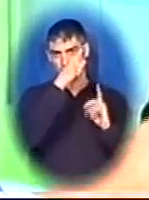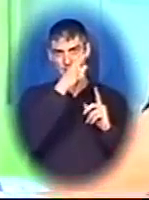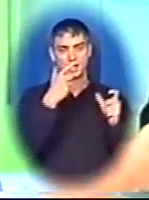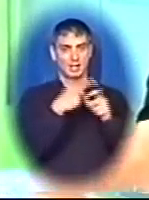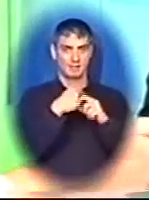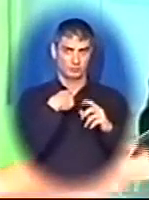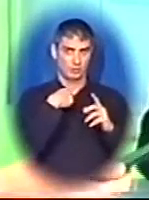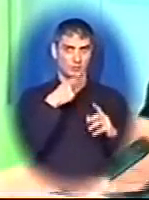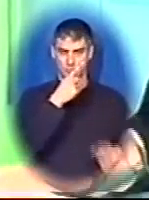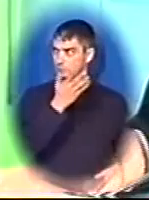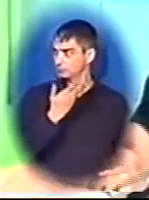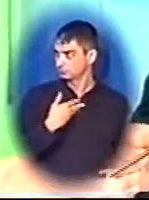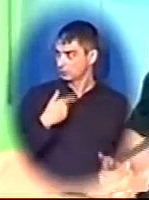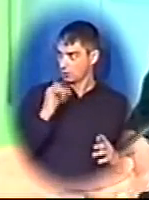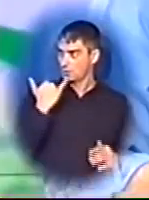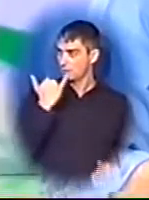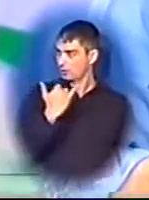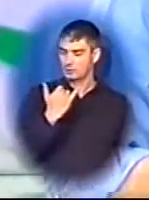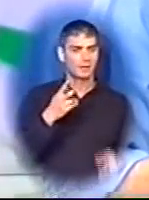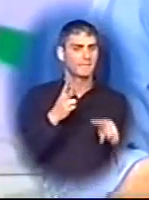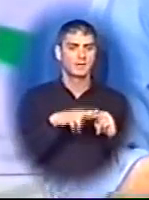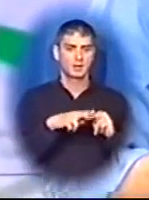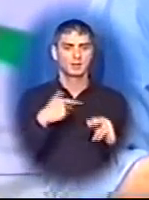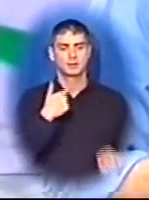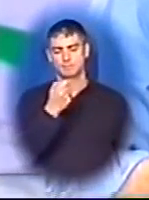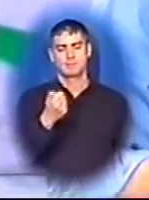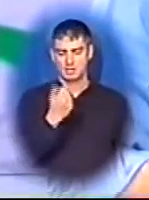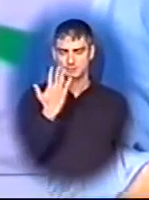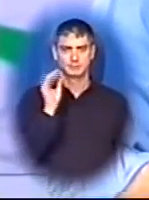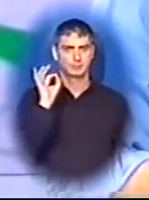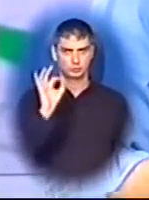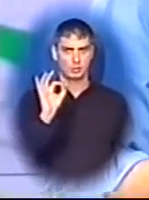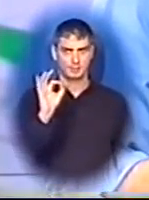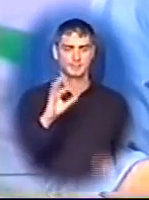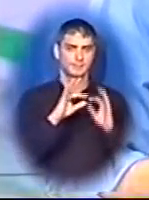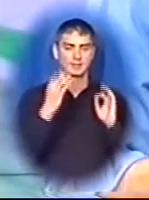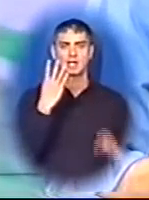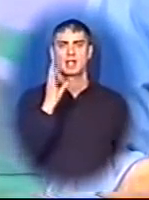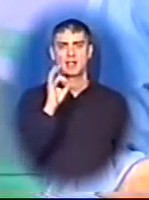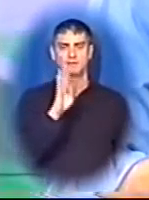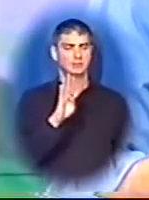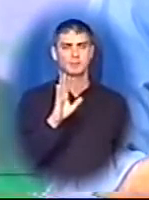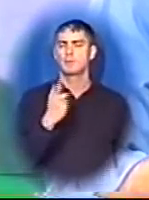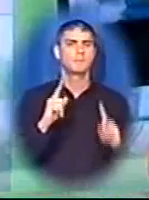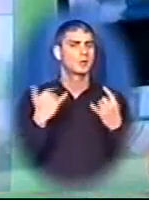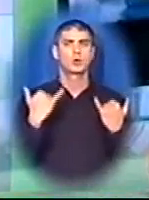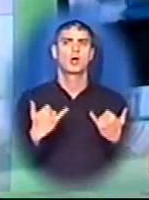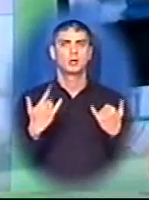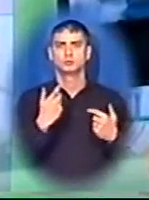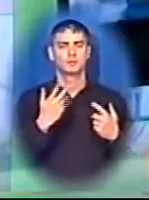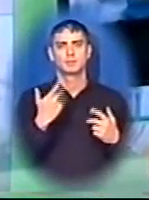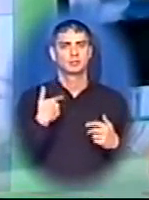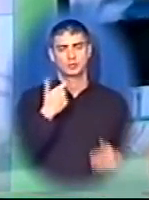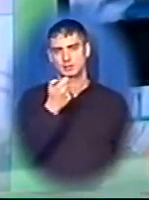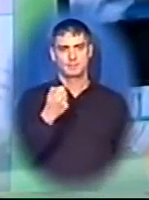יורוטק בראש פינה. אתה מרשה לי לחייג? בבקשה. ואז הנה, אני מחייג את המספר שלכם, שמתחיל ב-04, ואני מחייג. מה קורה עכשיו בזמן